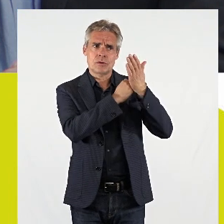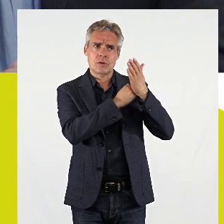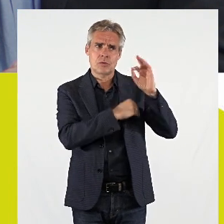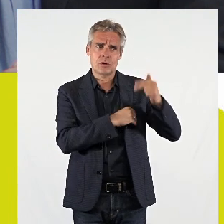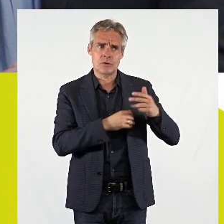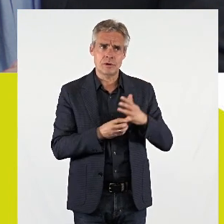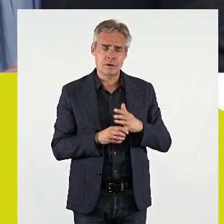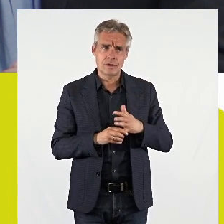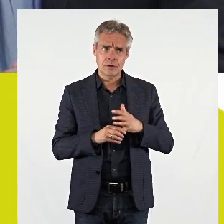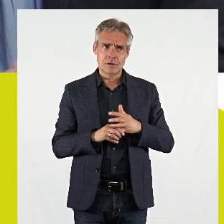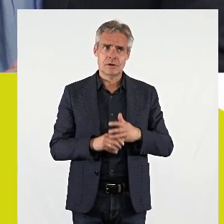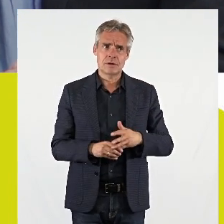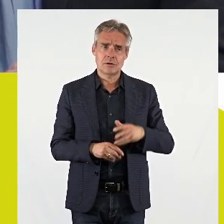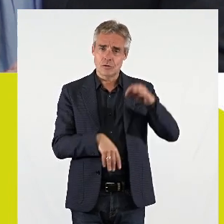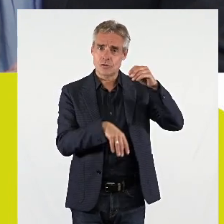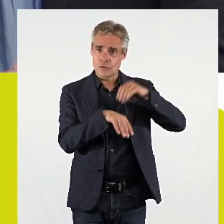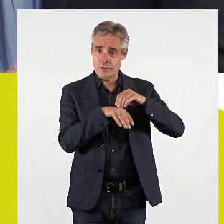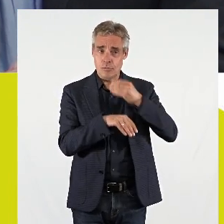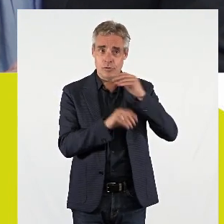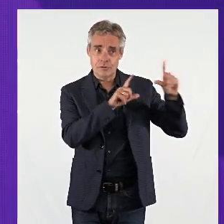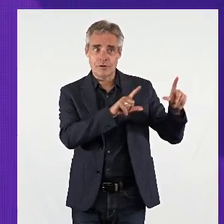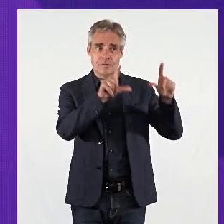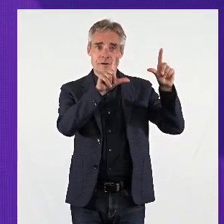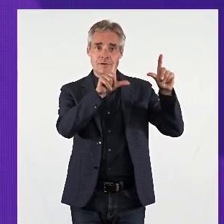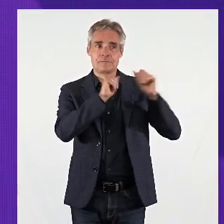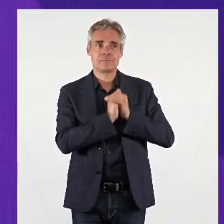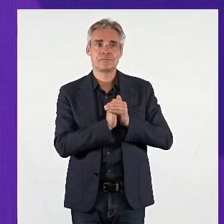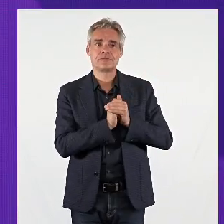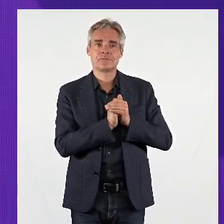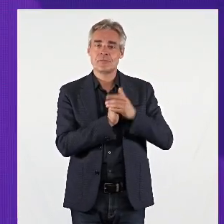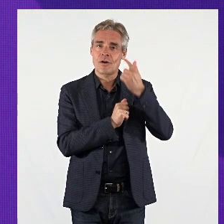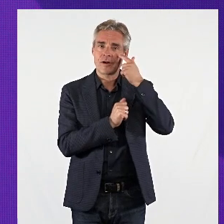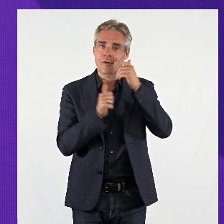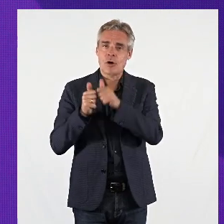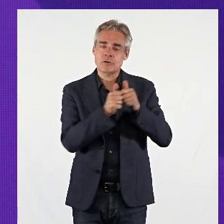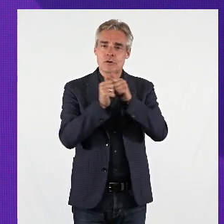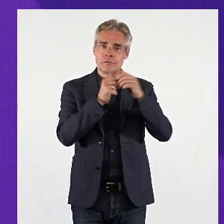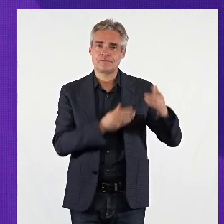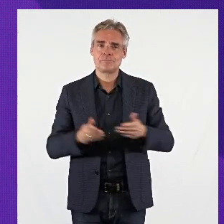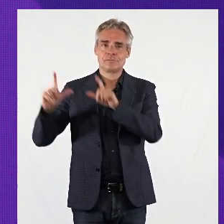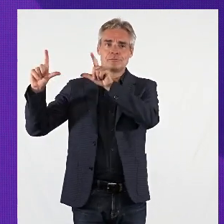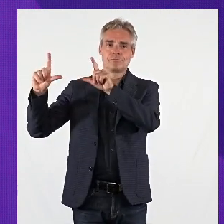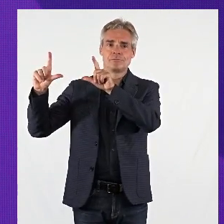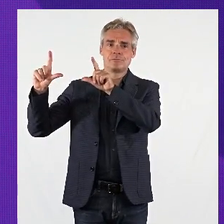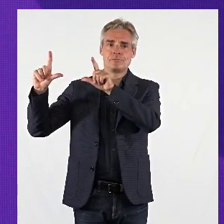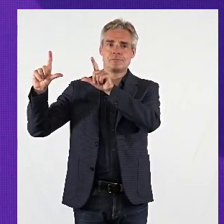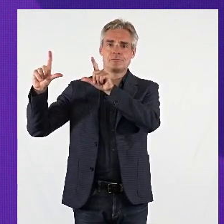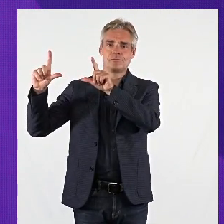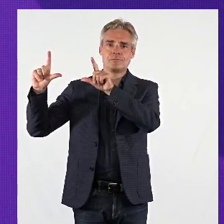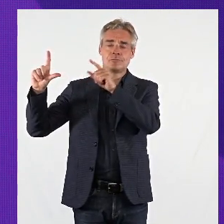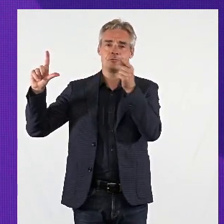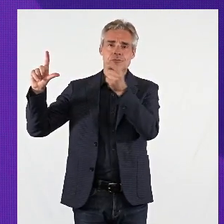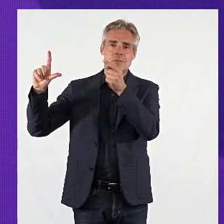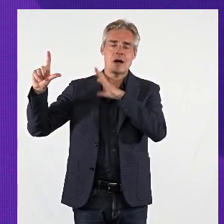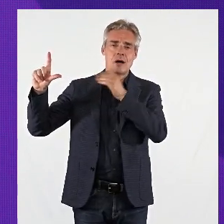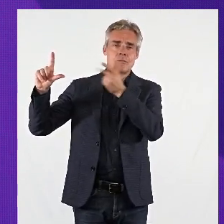nos recommandations? Oui. Allez, on y va. On y va. Et je voudrais qu'on les étaye un petit peu, ces recommandations. Vous les portez à différents